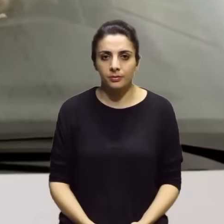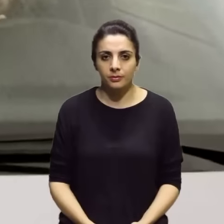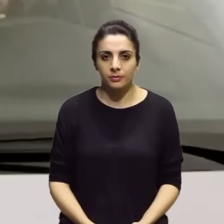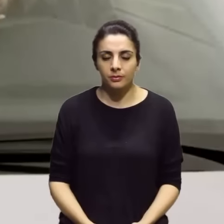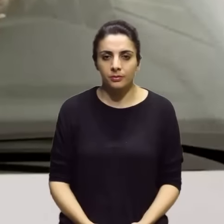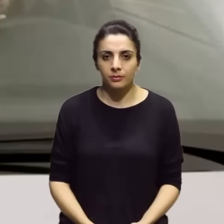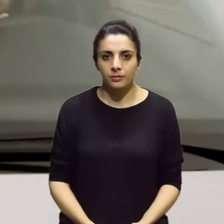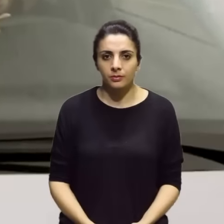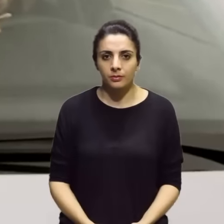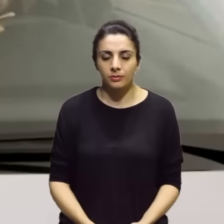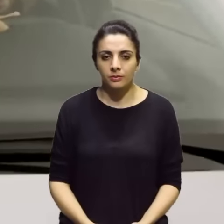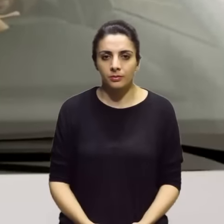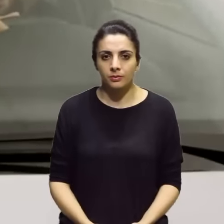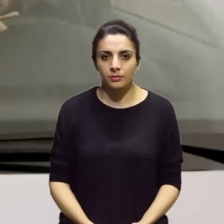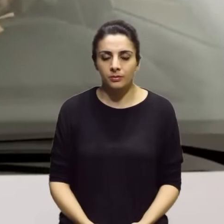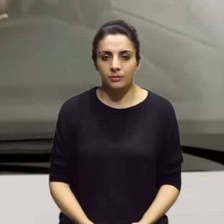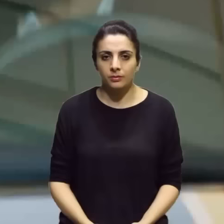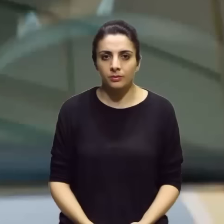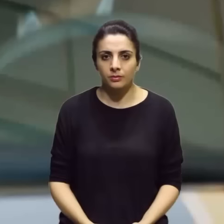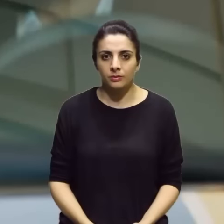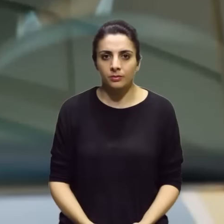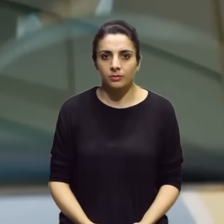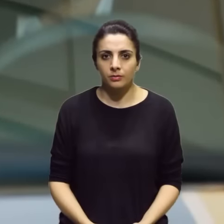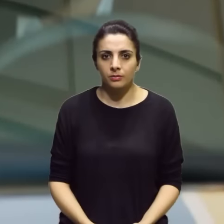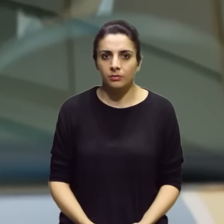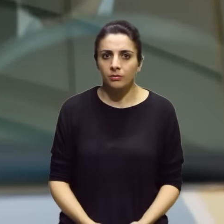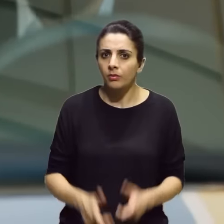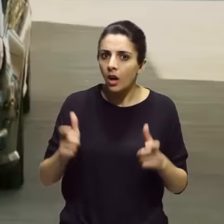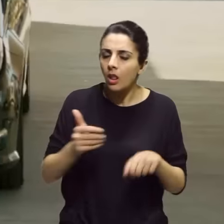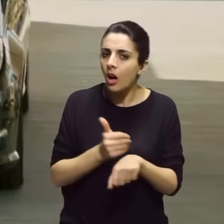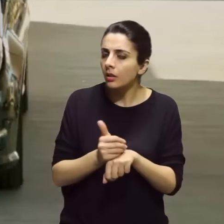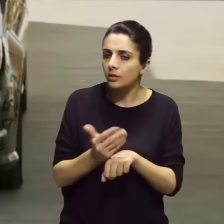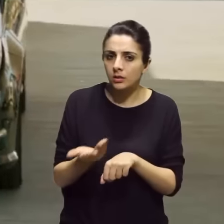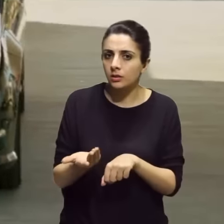Yüzleri asık, her biri ayrı bir endişe içinde. Nerede kaldı bu ya?